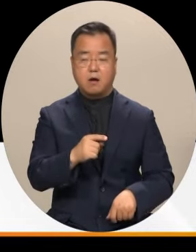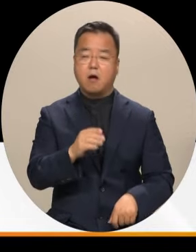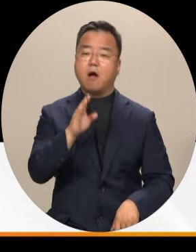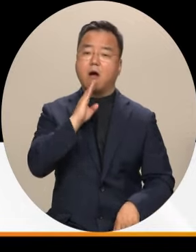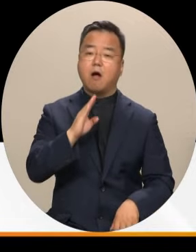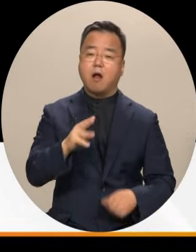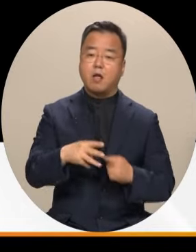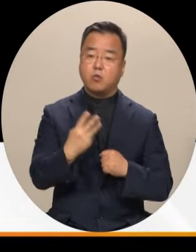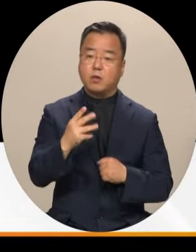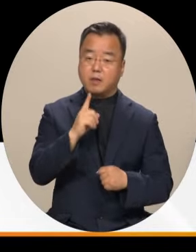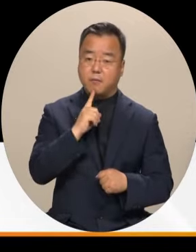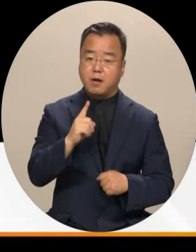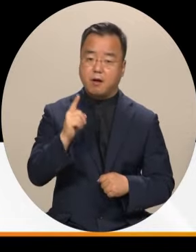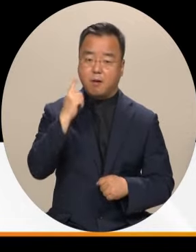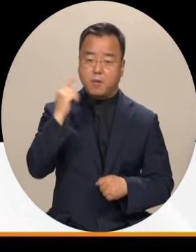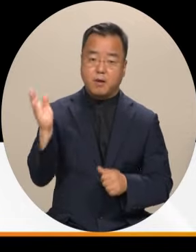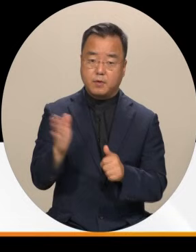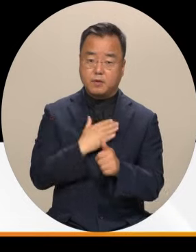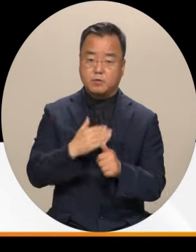보시겠습니다